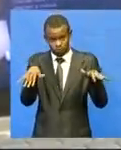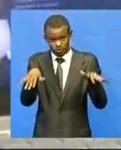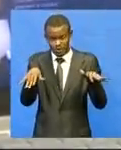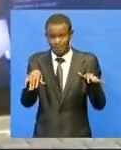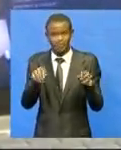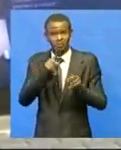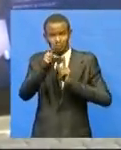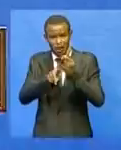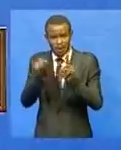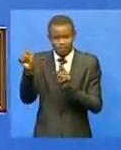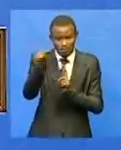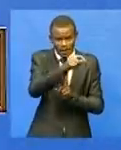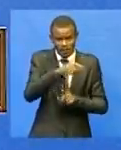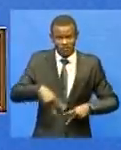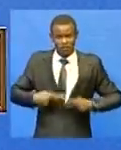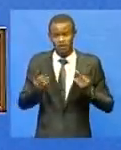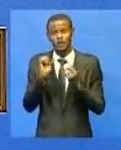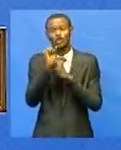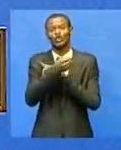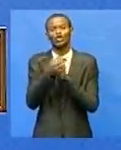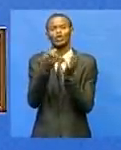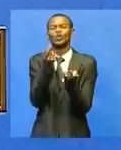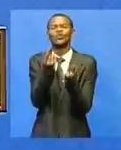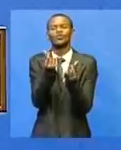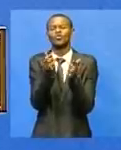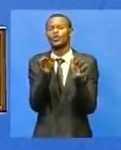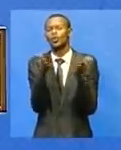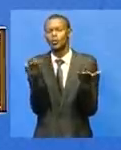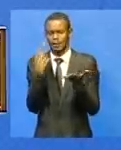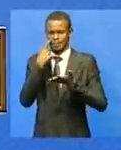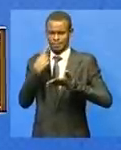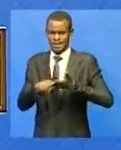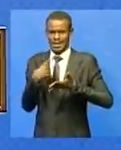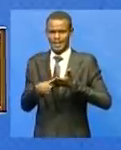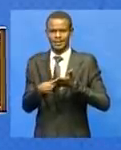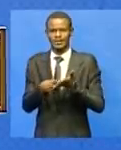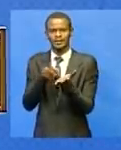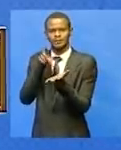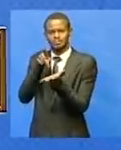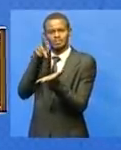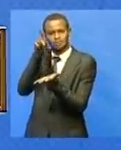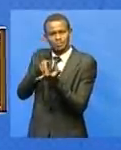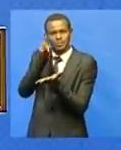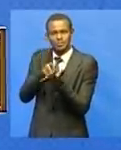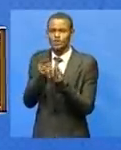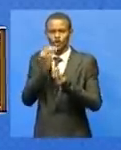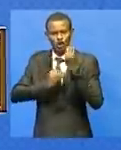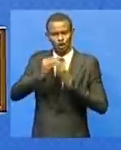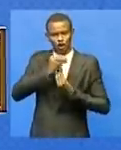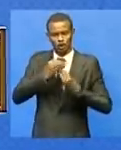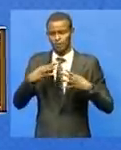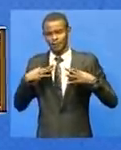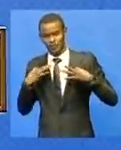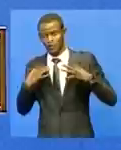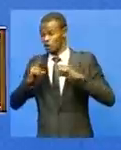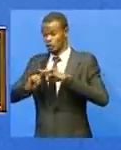Maniema et du Sud Kivu. Il est observé la hausse des prix des denrées alimentaires suite à la fermeture